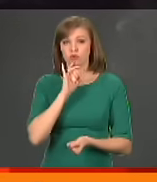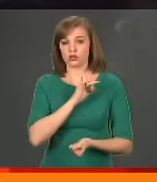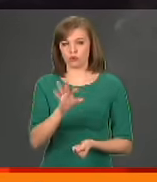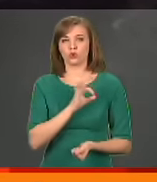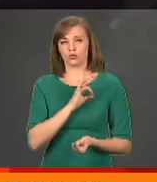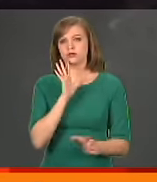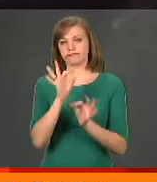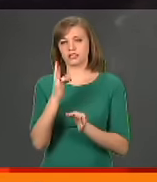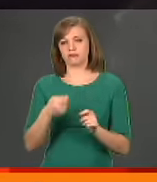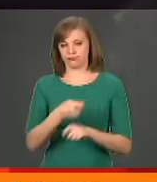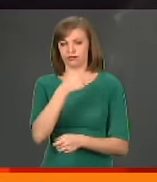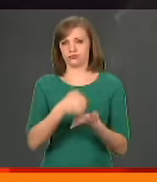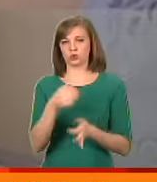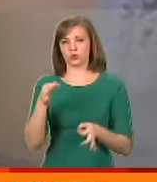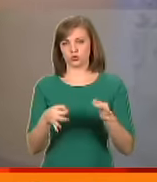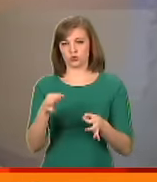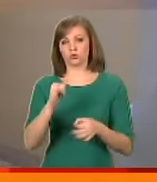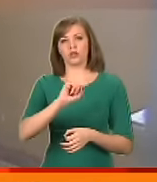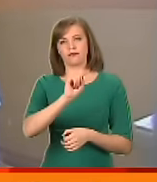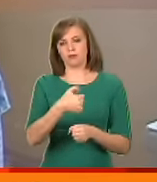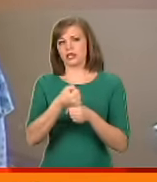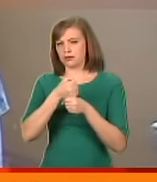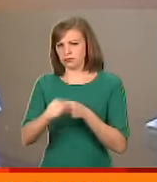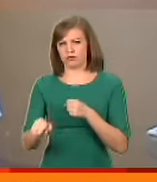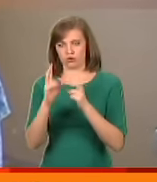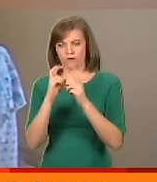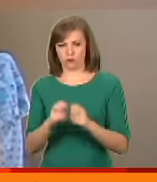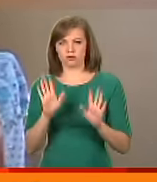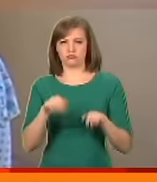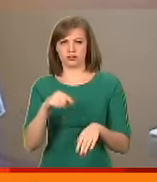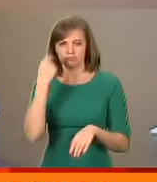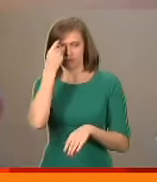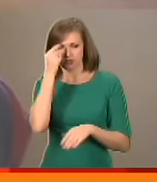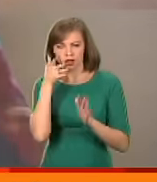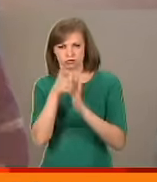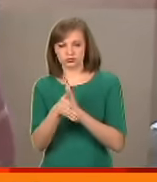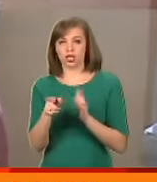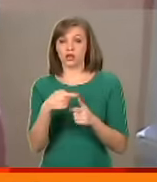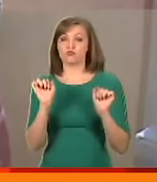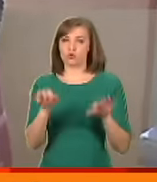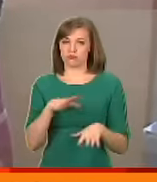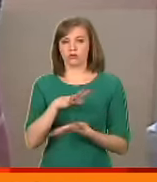юристи радять звертатися до суду. І вимагати примусового обстеження у психіатра, і якщо потрібно